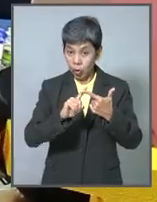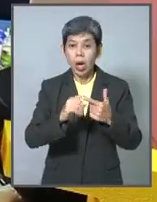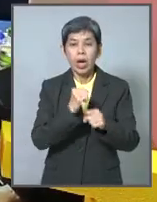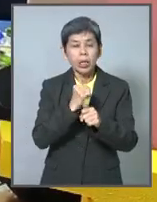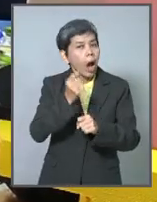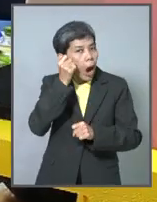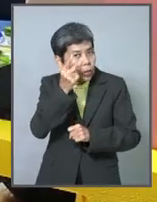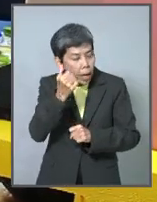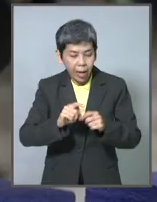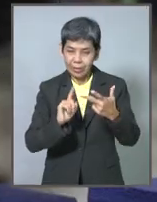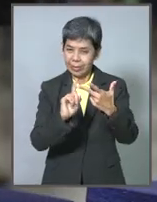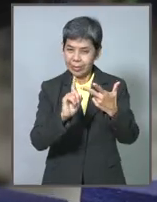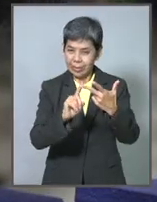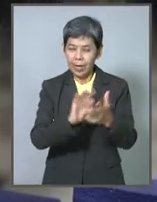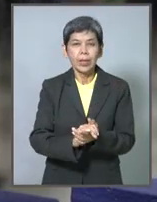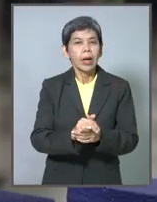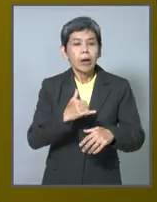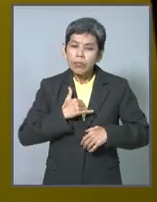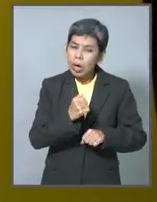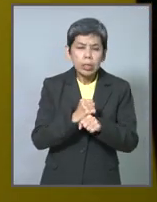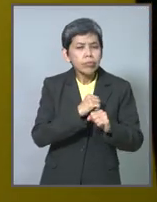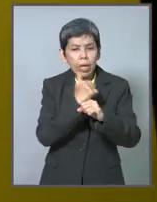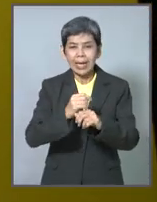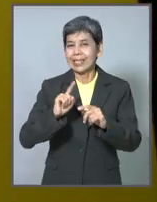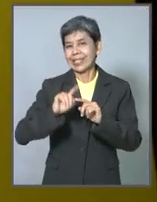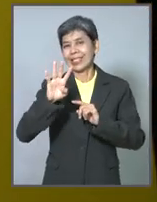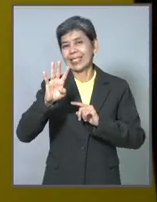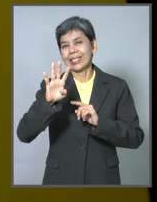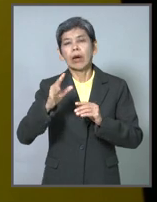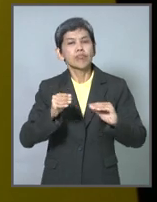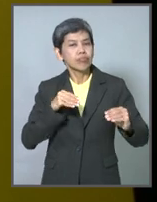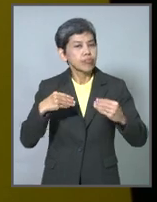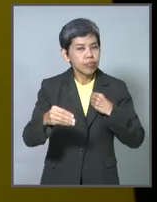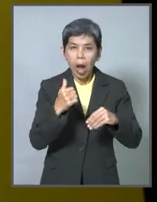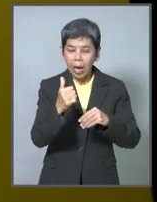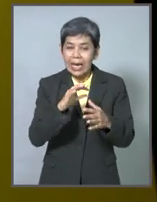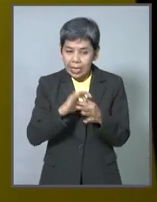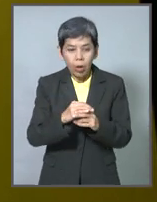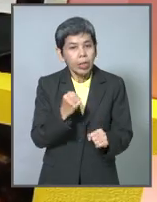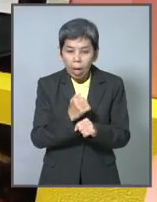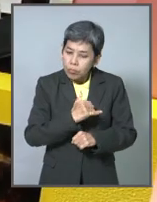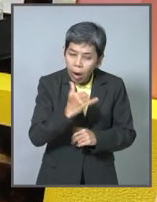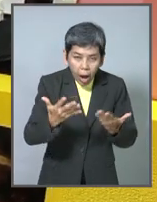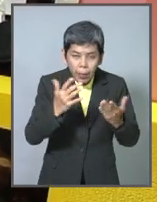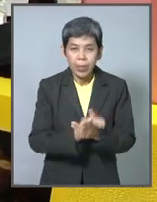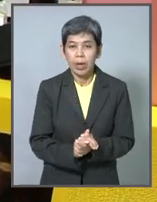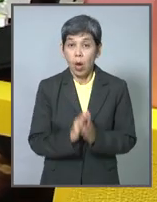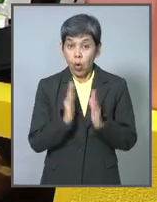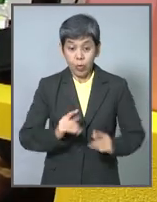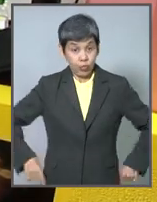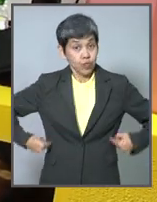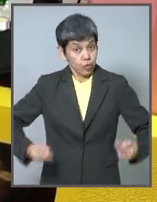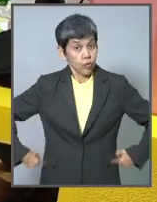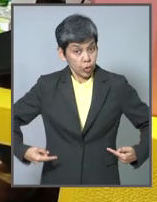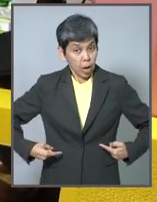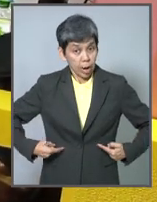ใจ3ใช้งานง่ายปลอดภัย4ยืดหยุ่นการใช้งานสามารถยืดหยุ่นได้คนที่ใช้วีลแชร์ก็ต้